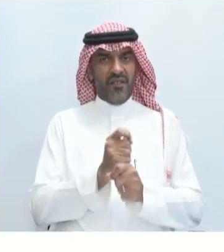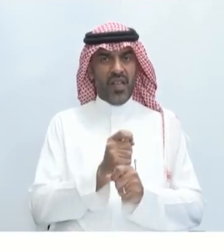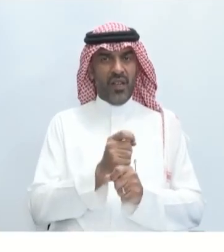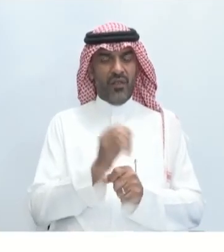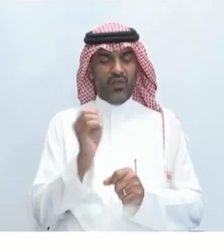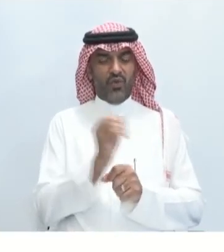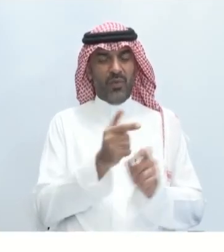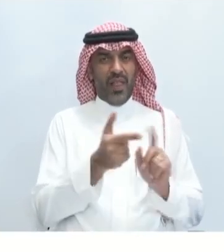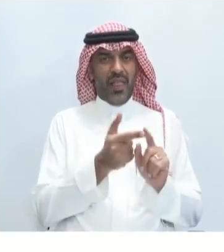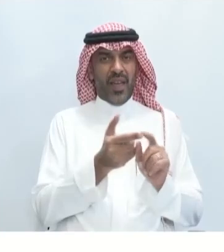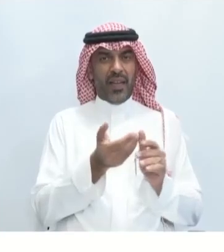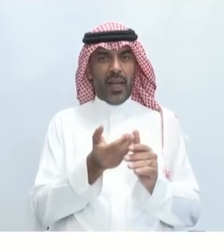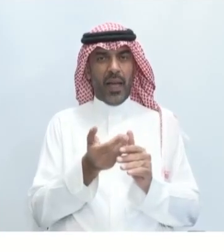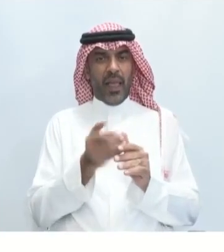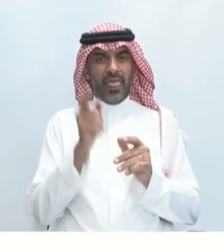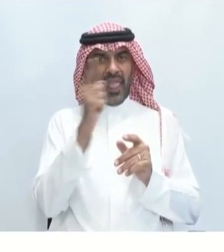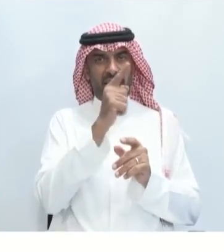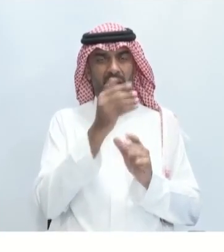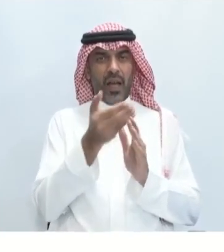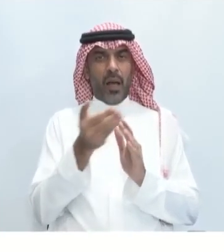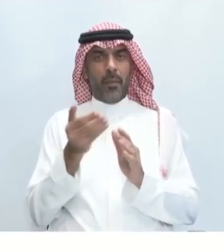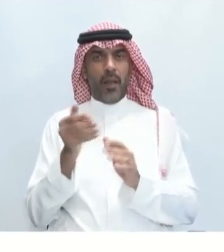بحرف نصب وهو